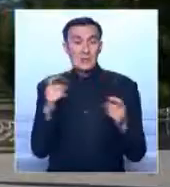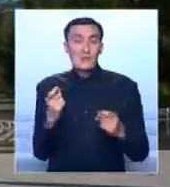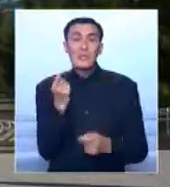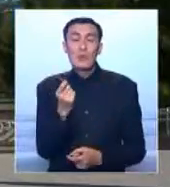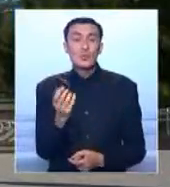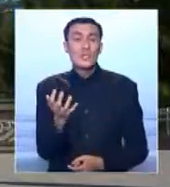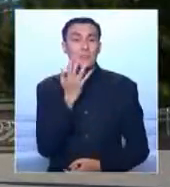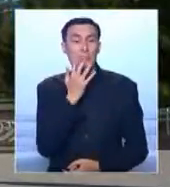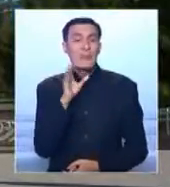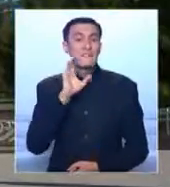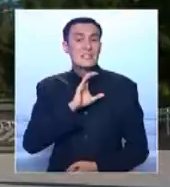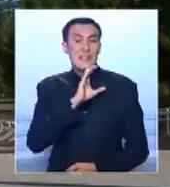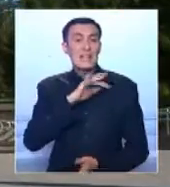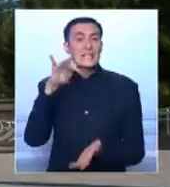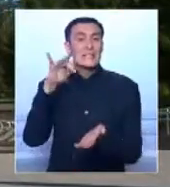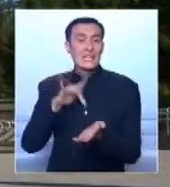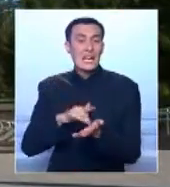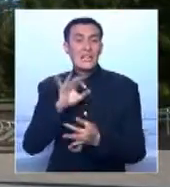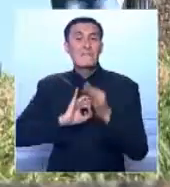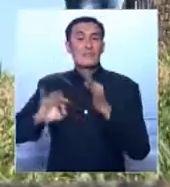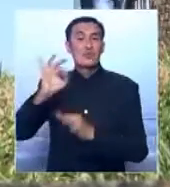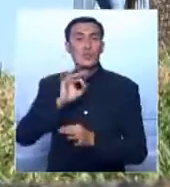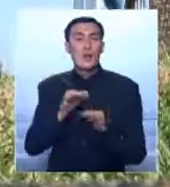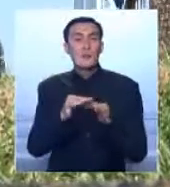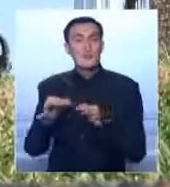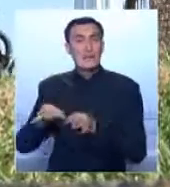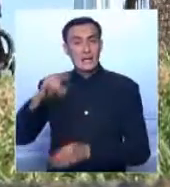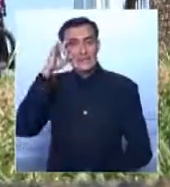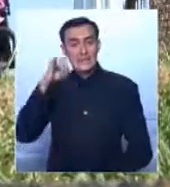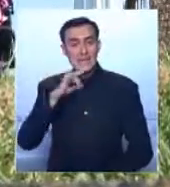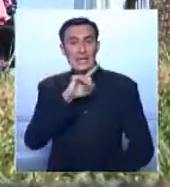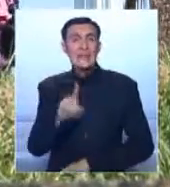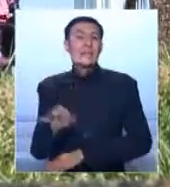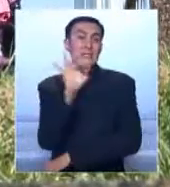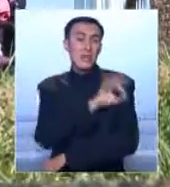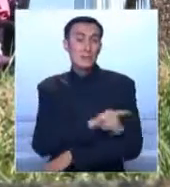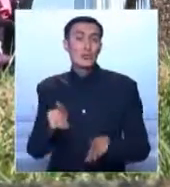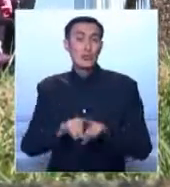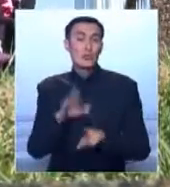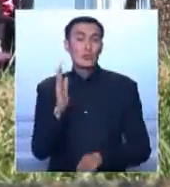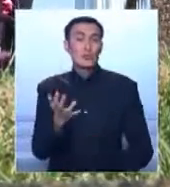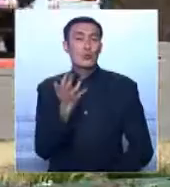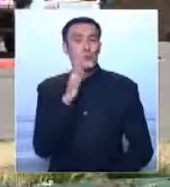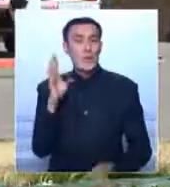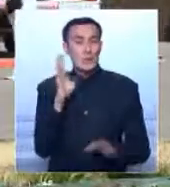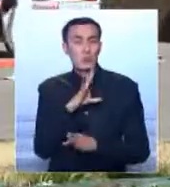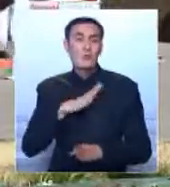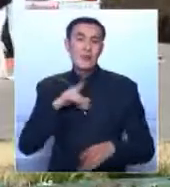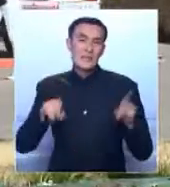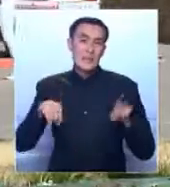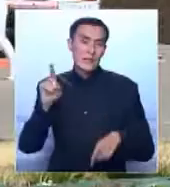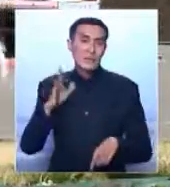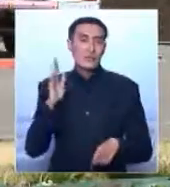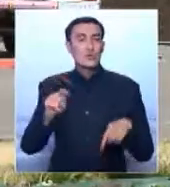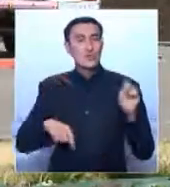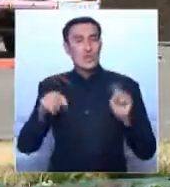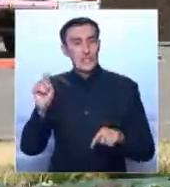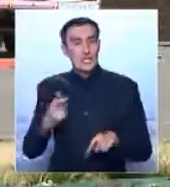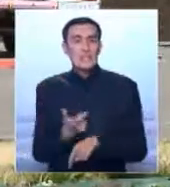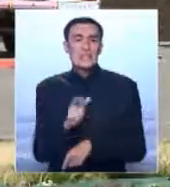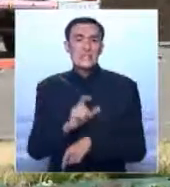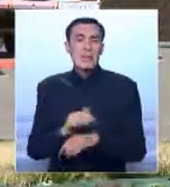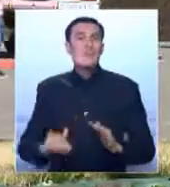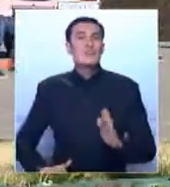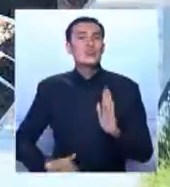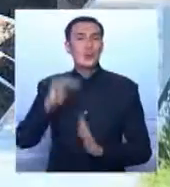небольшое потепление в северных, центральных и восточных областях. На западе также сохранится теплая погода, но местами в регионе пройдут дожди.